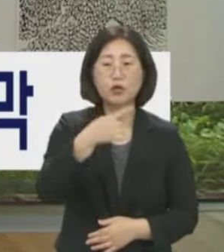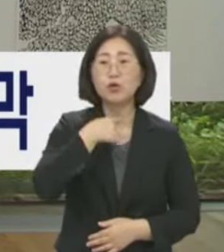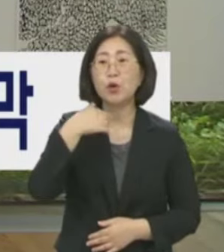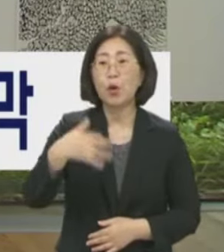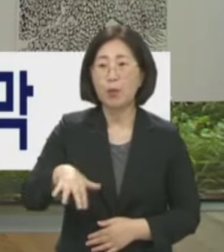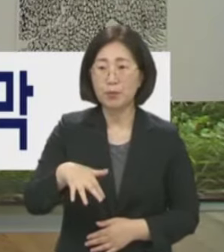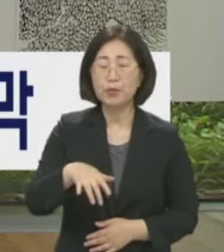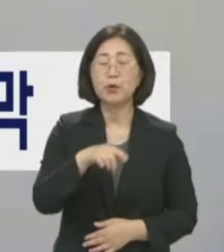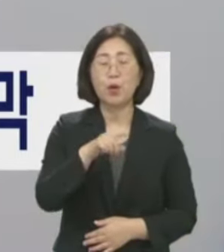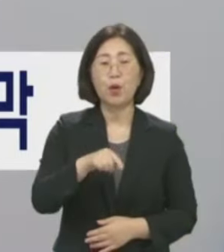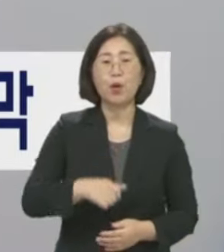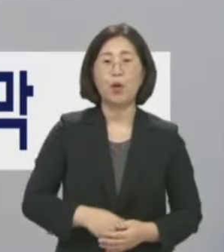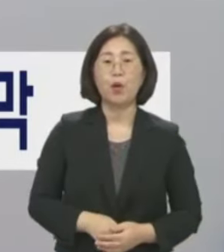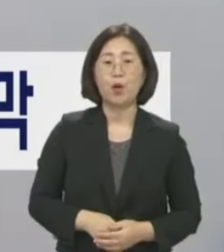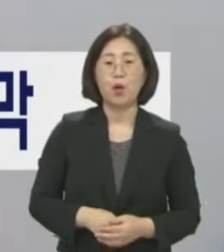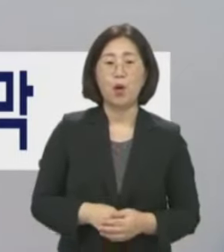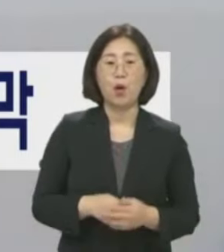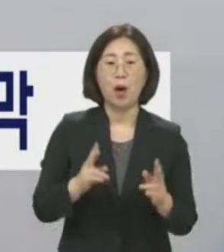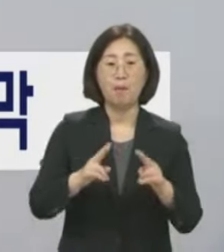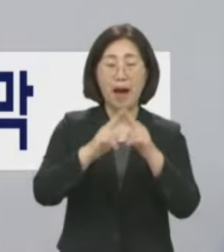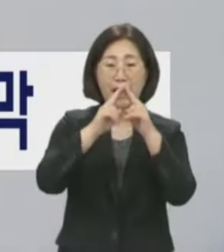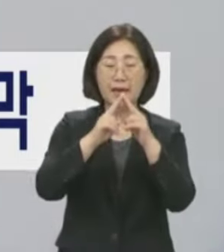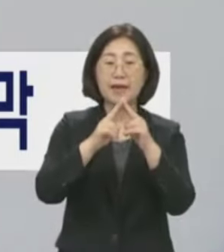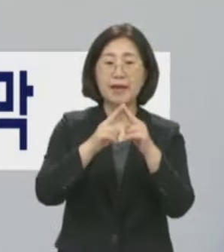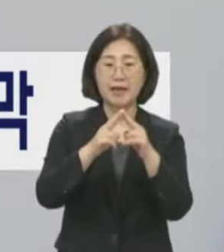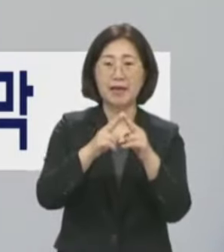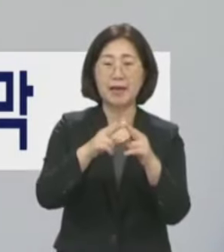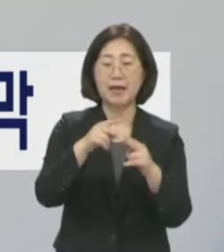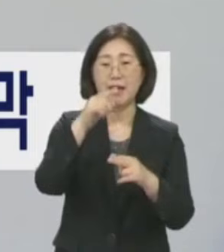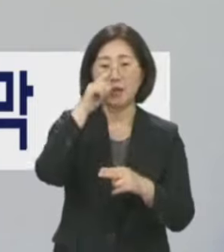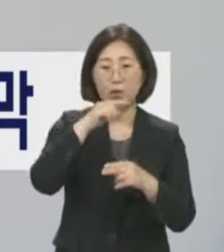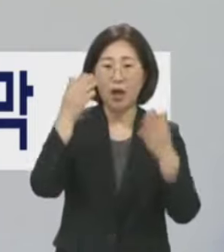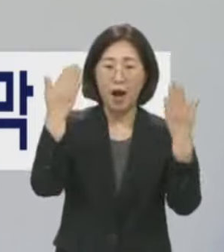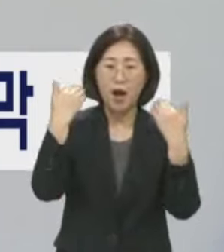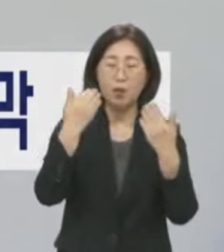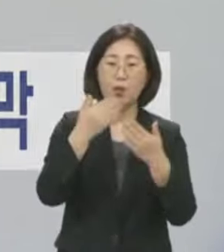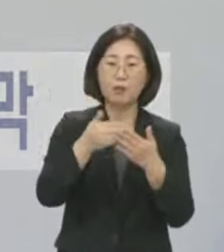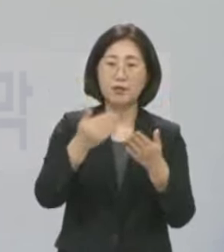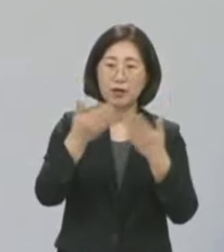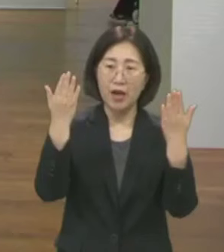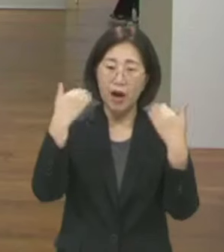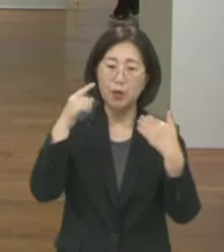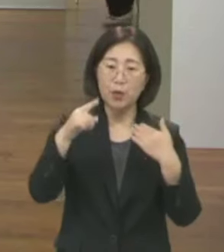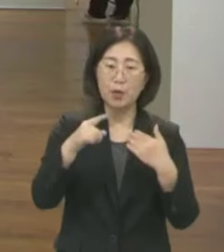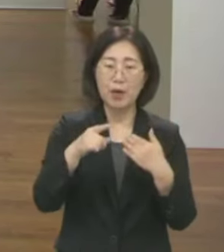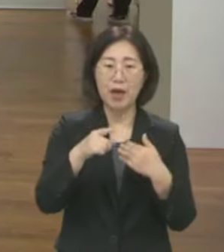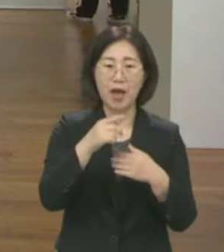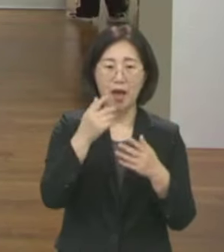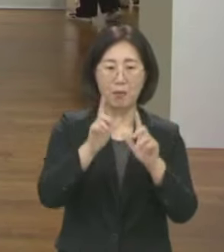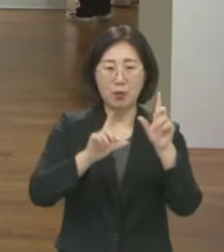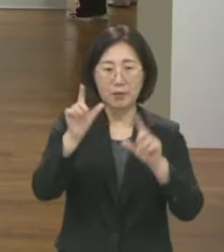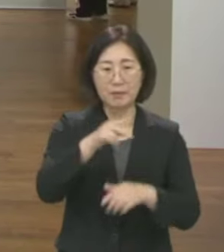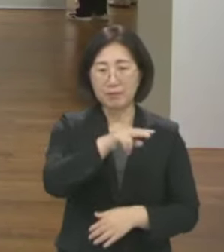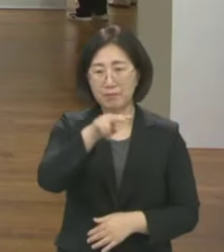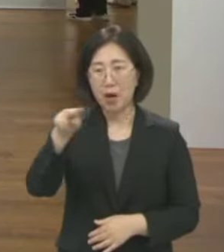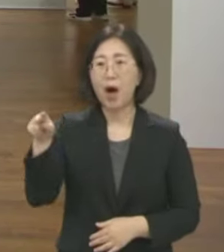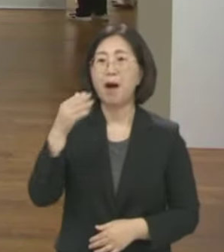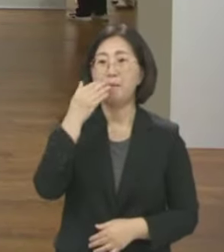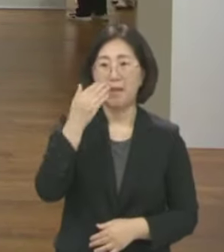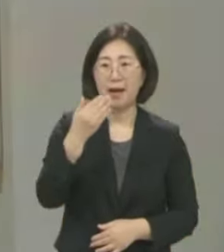적이 없는 작품들로 파리 동양학교 미술이 남긴 예술적 유산을 조망하는 기회가 될 것으로 보입니다.